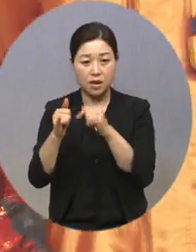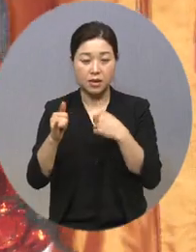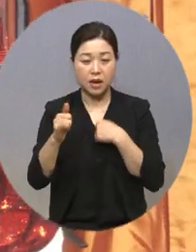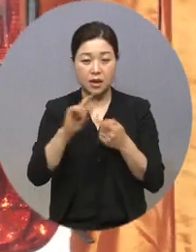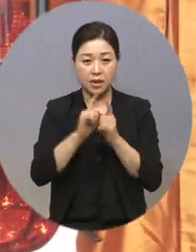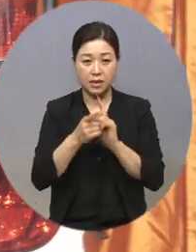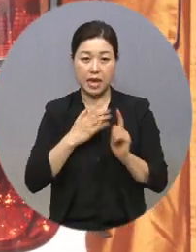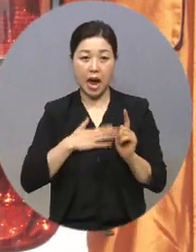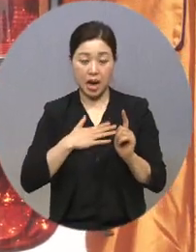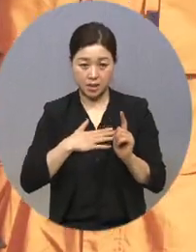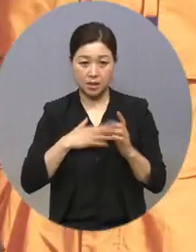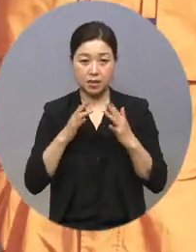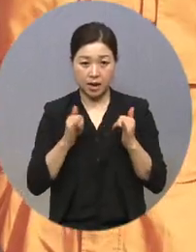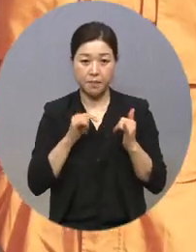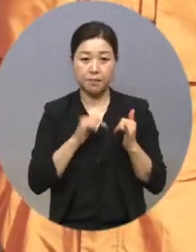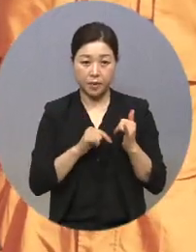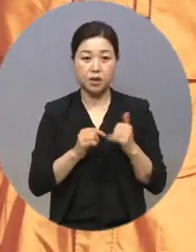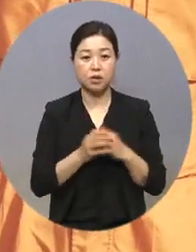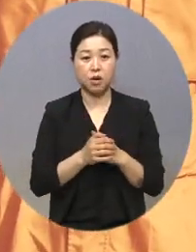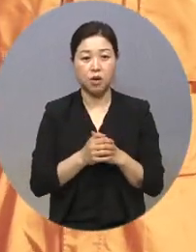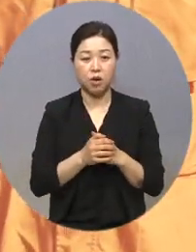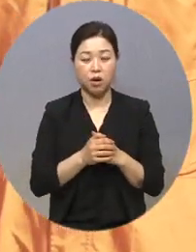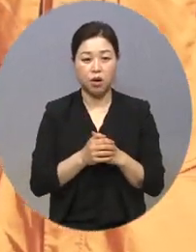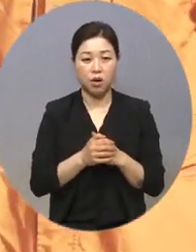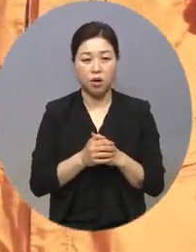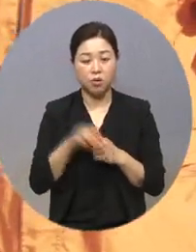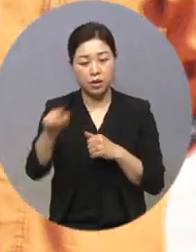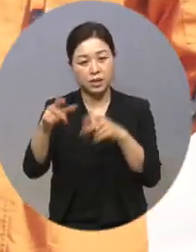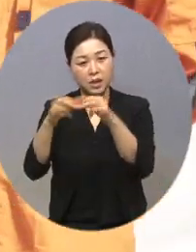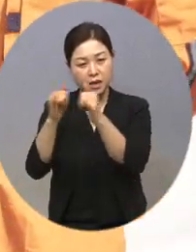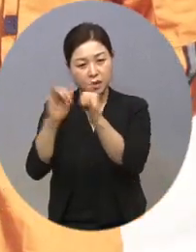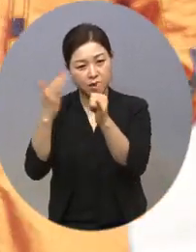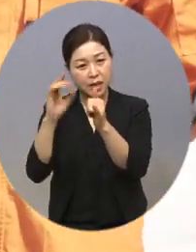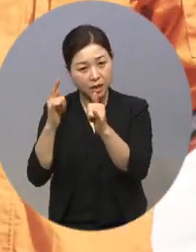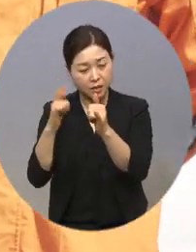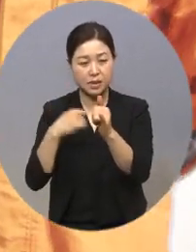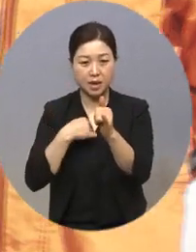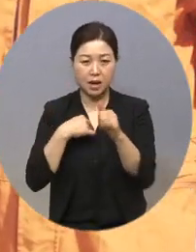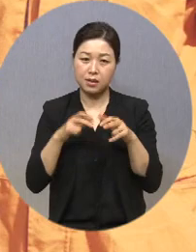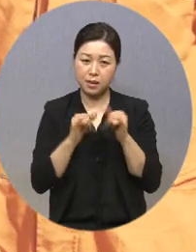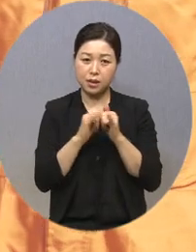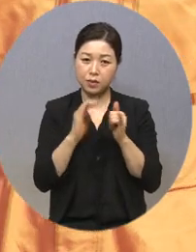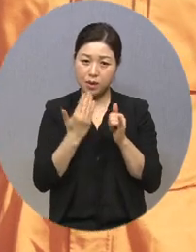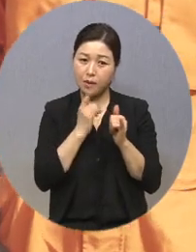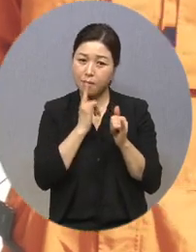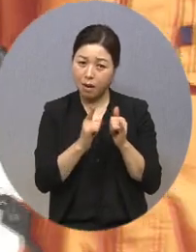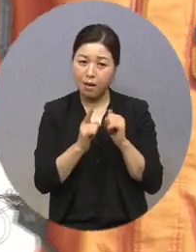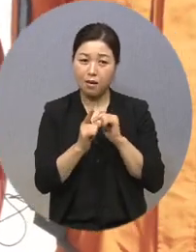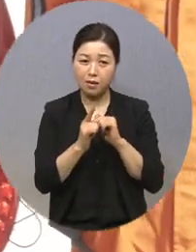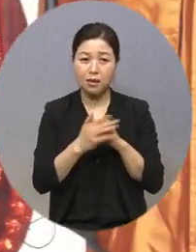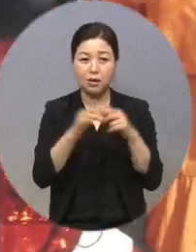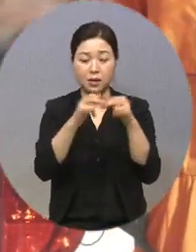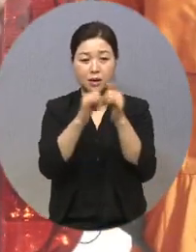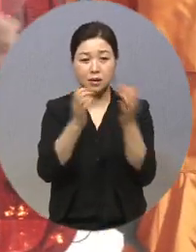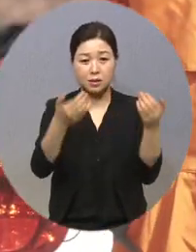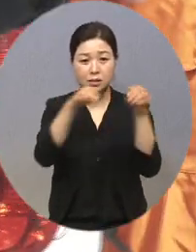안 되었으면 내가 장애인을 태어났을 거야. 그래서 우리나라가 문제가 뭐냐면 장애인 시설 보호법에서 장애인 시설들이 장애인들이 편하게 이제 활동할 수